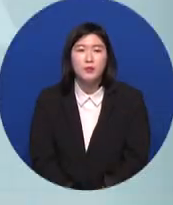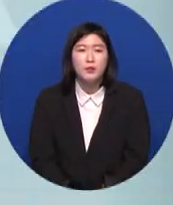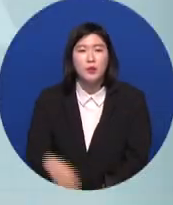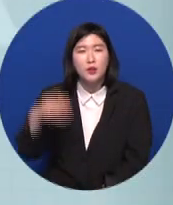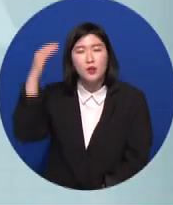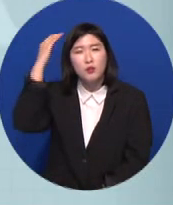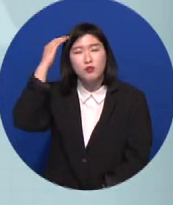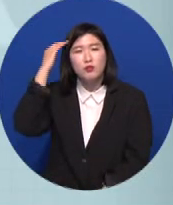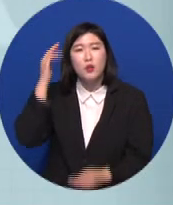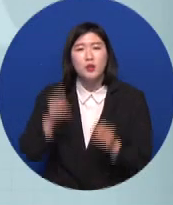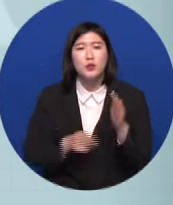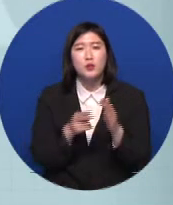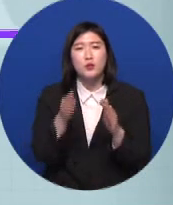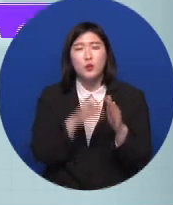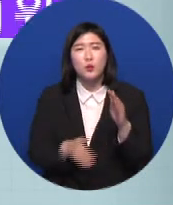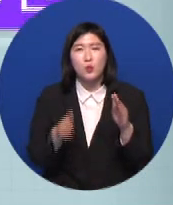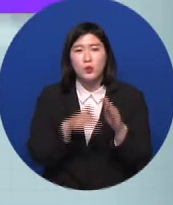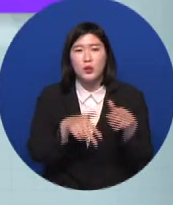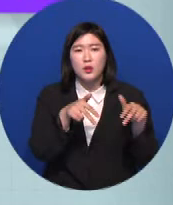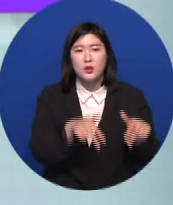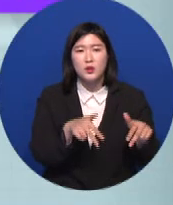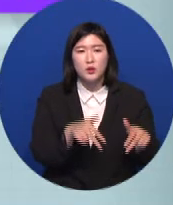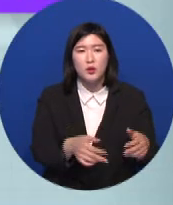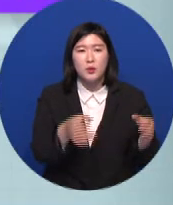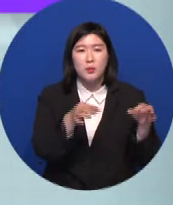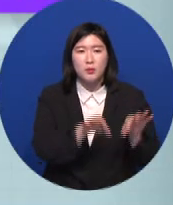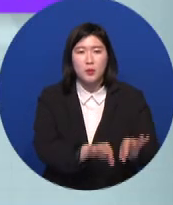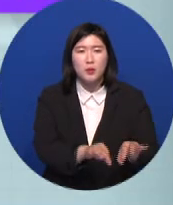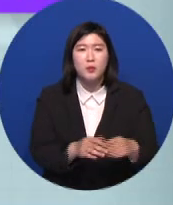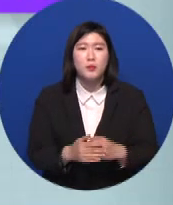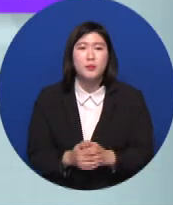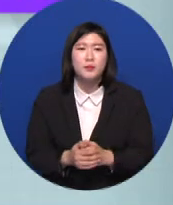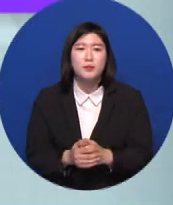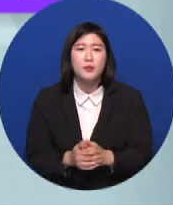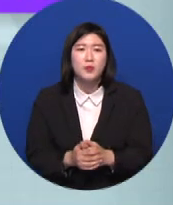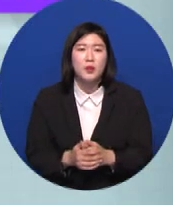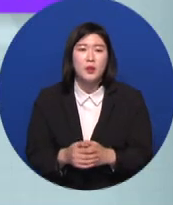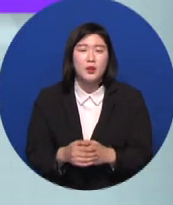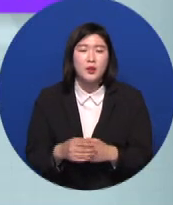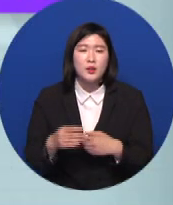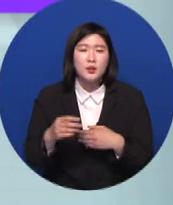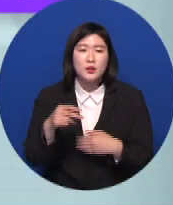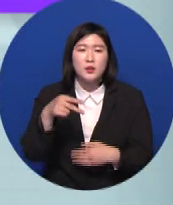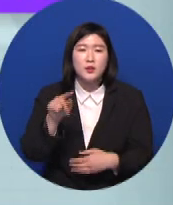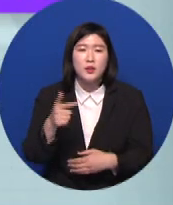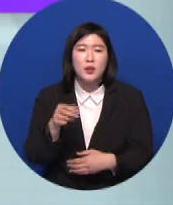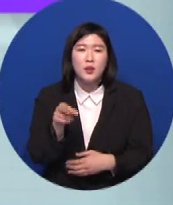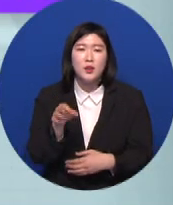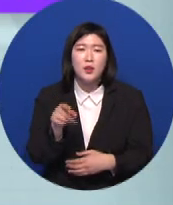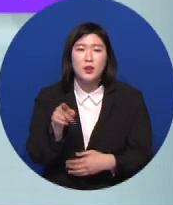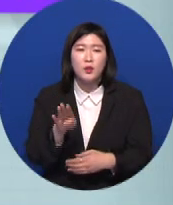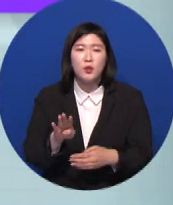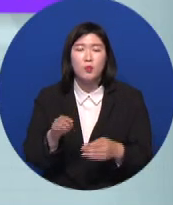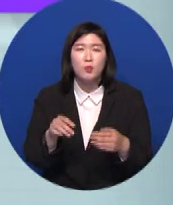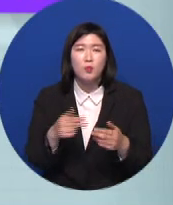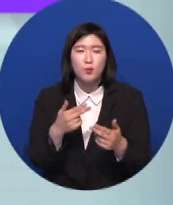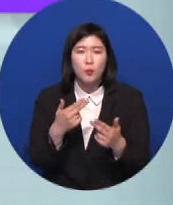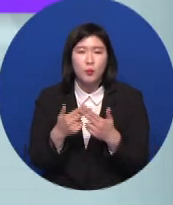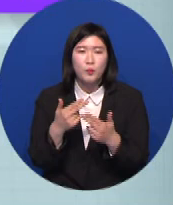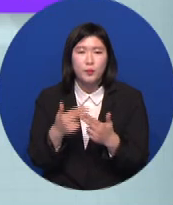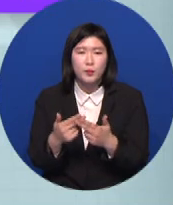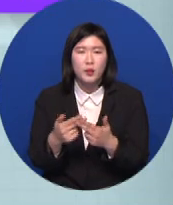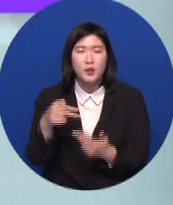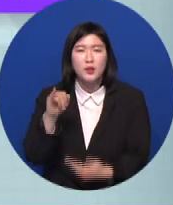국가 철도공단 이사장 및 임직원 일동 1280 65,000원 대한산업보건협회 대전 충남 북 쪽 본